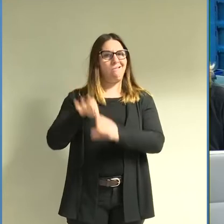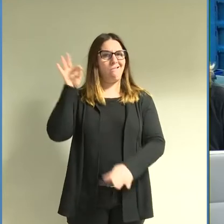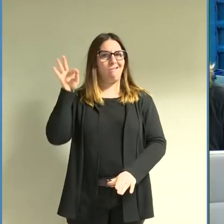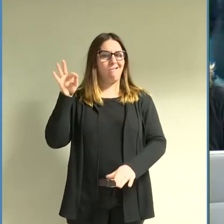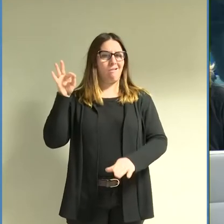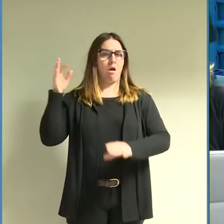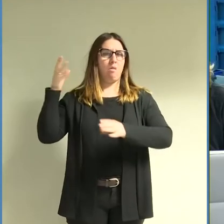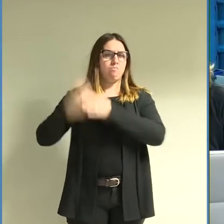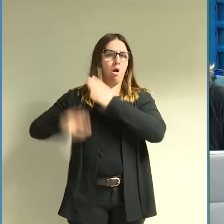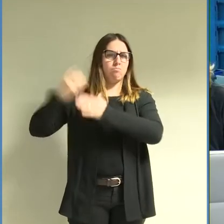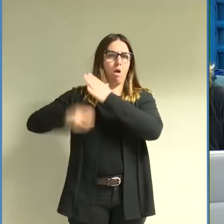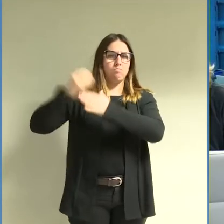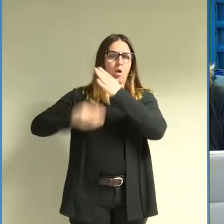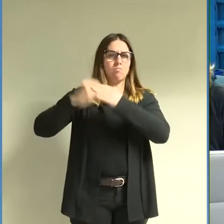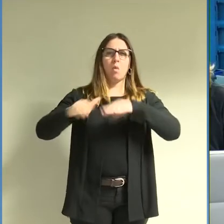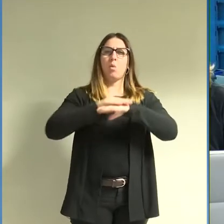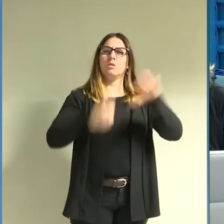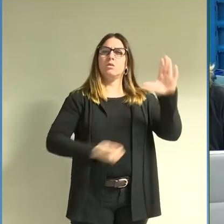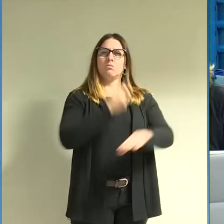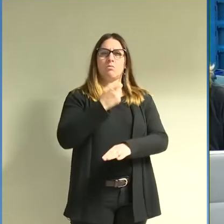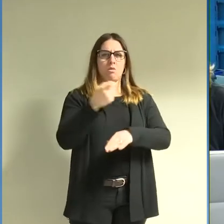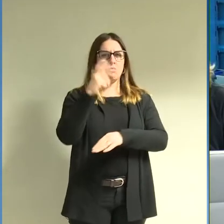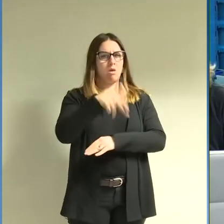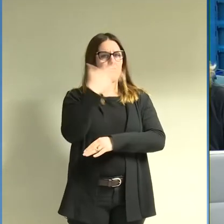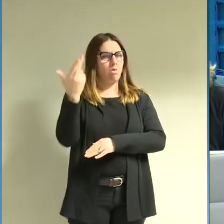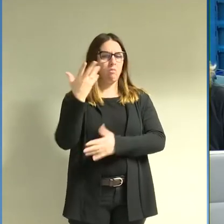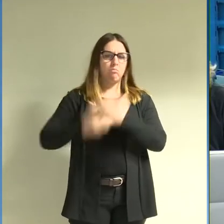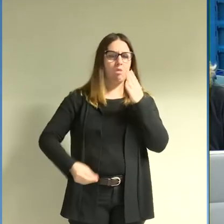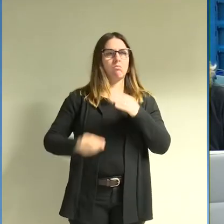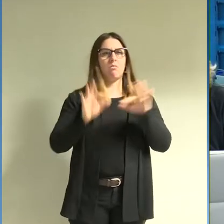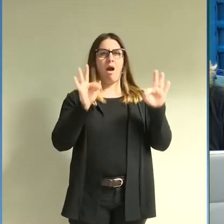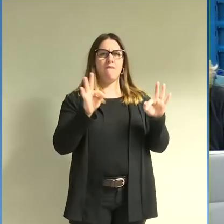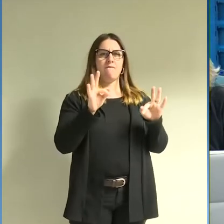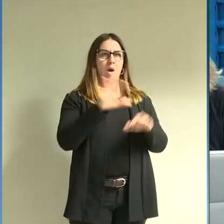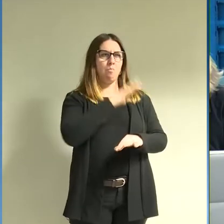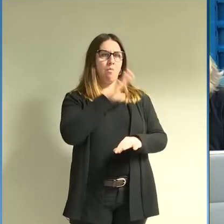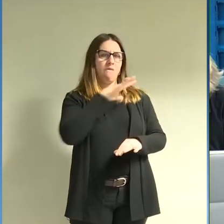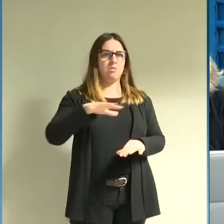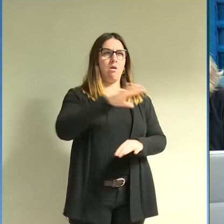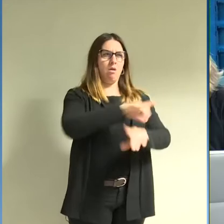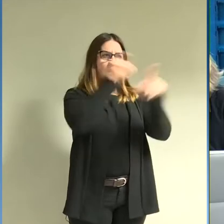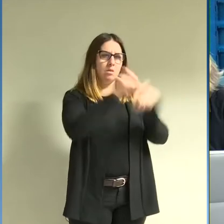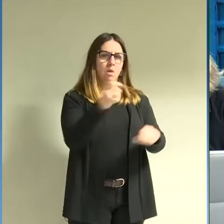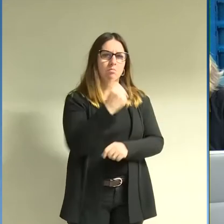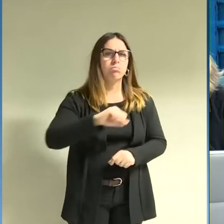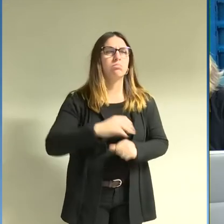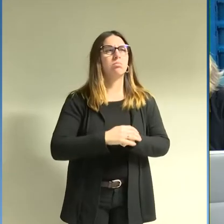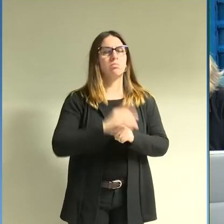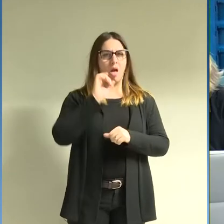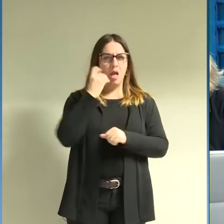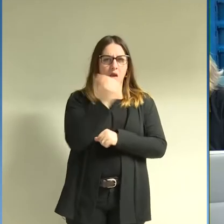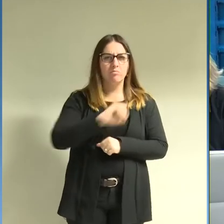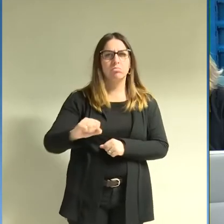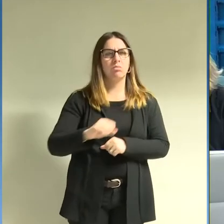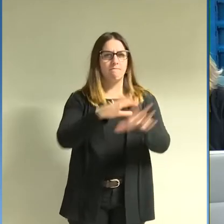dans la politique d'éducation nationale que ce soit en termes de respect des enseignantes et enseignants des élèves et de leurs familles et des collectivités